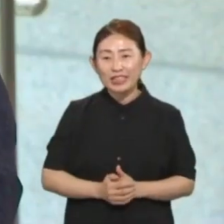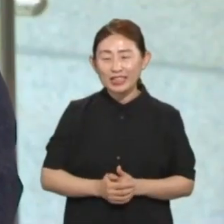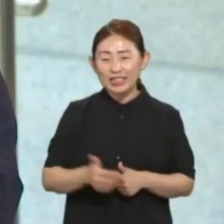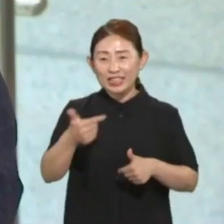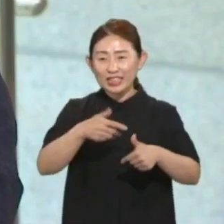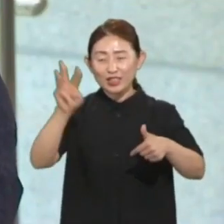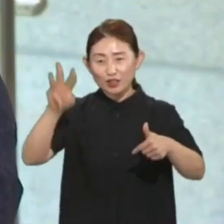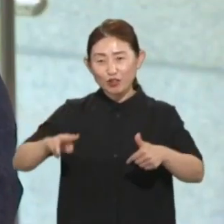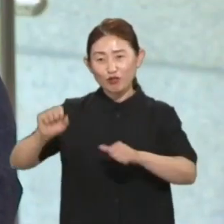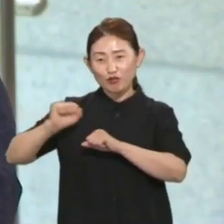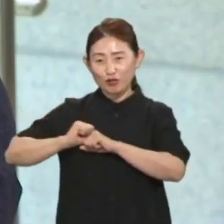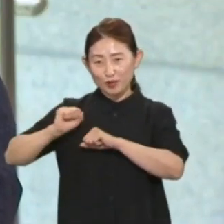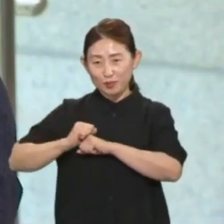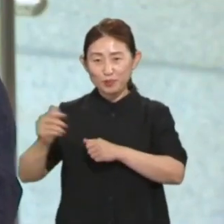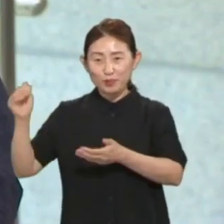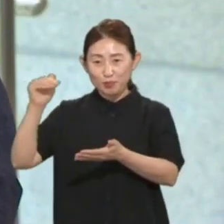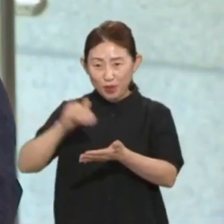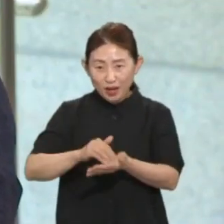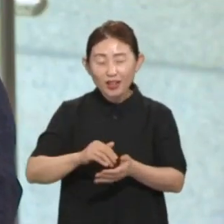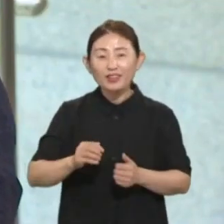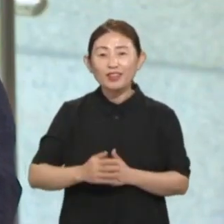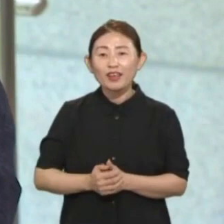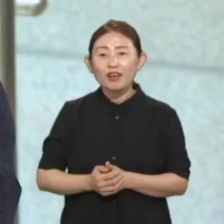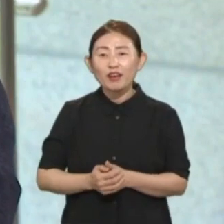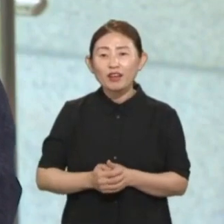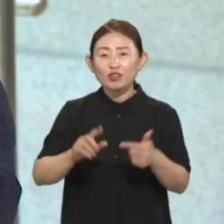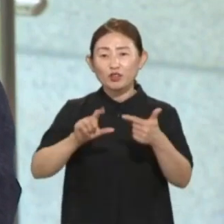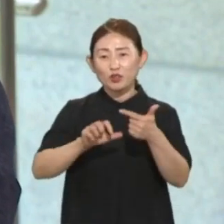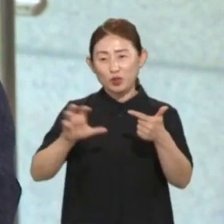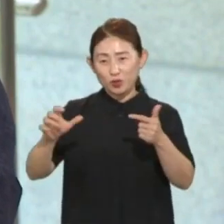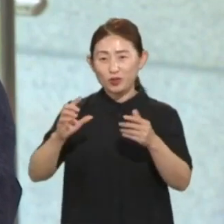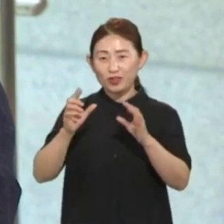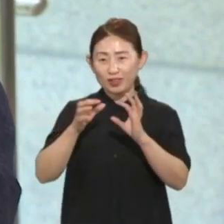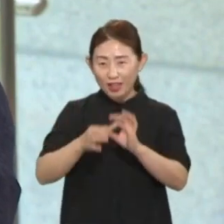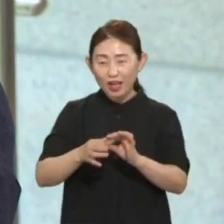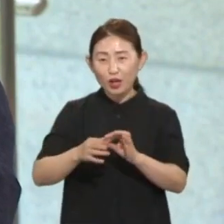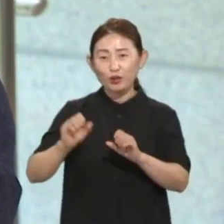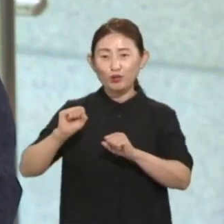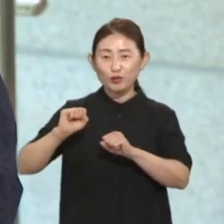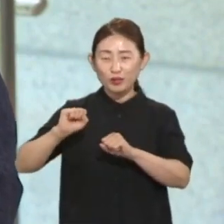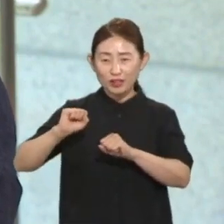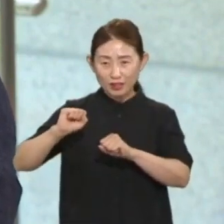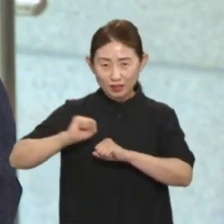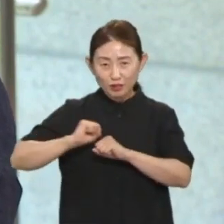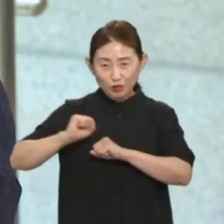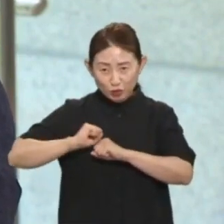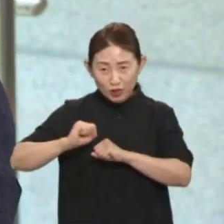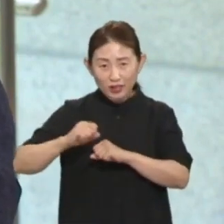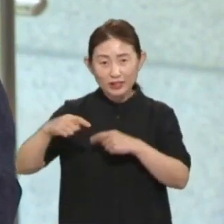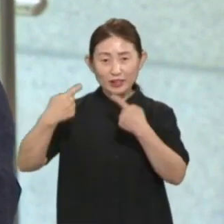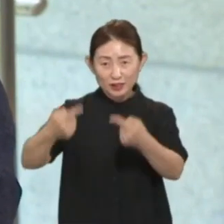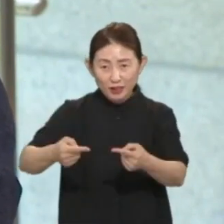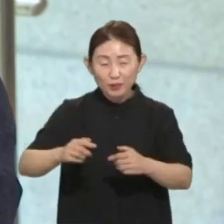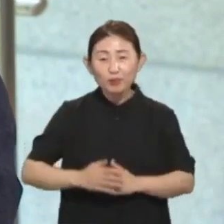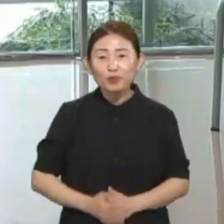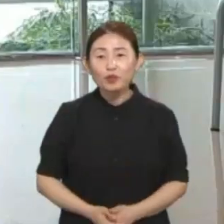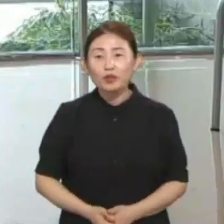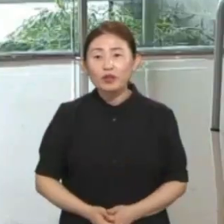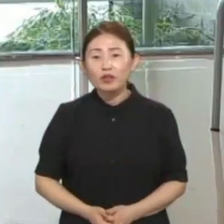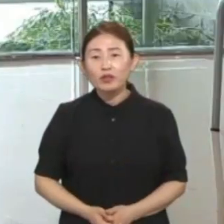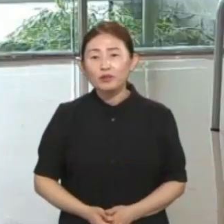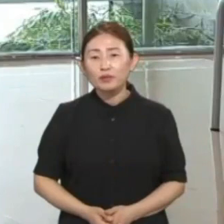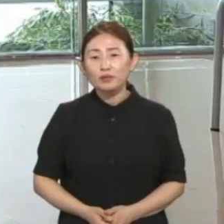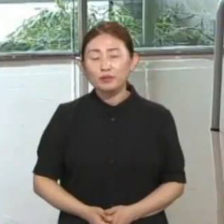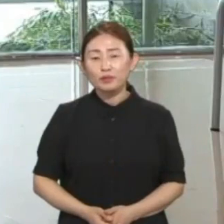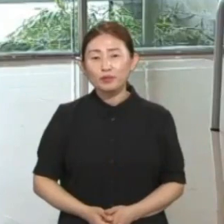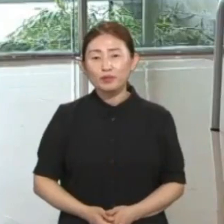이제 인천에 세관장을 하고 또 사실 외삼촌 어머님 동생이 장진우 전투에서 싸웠습니다.